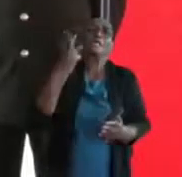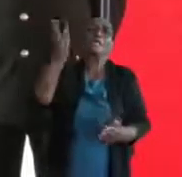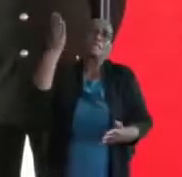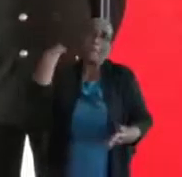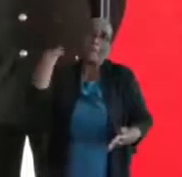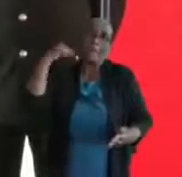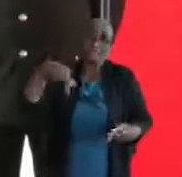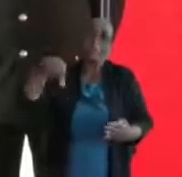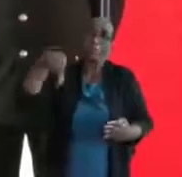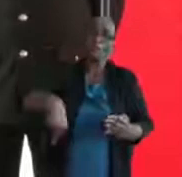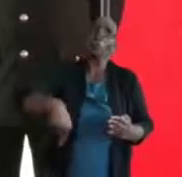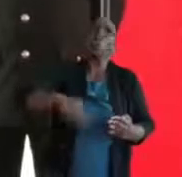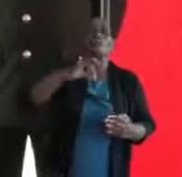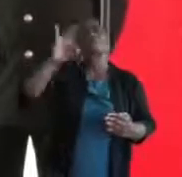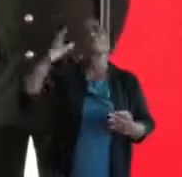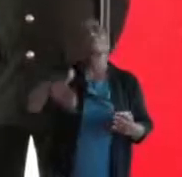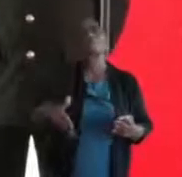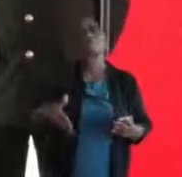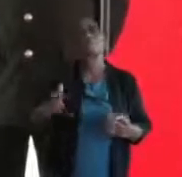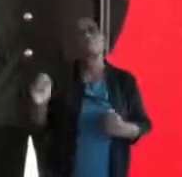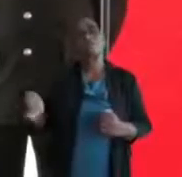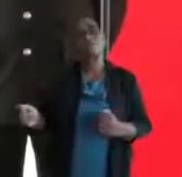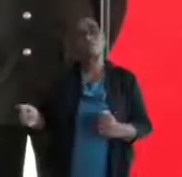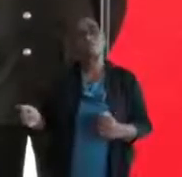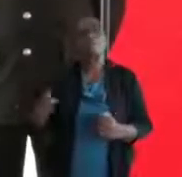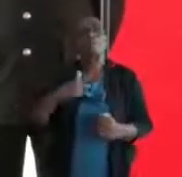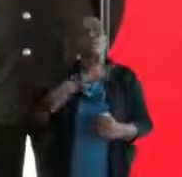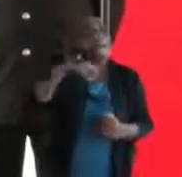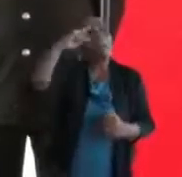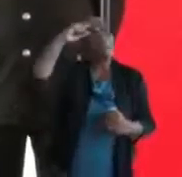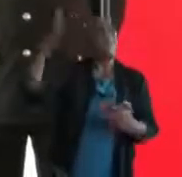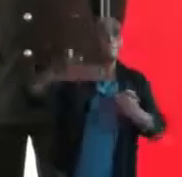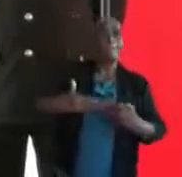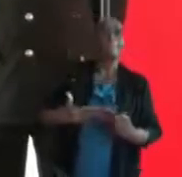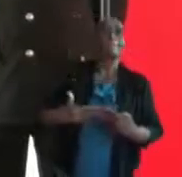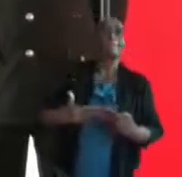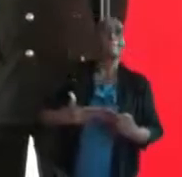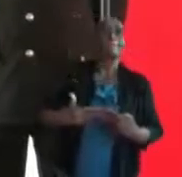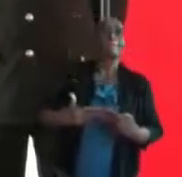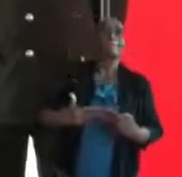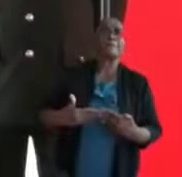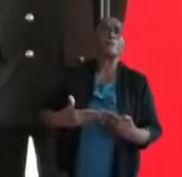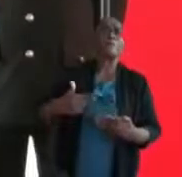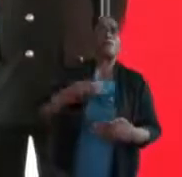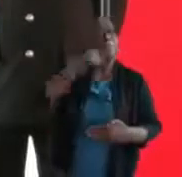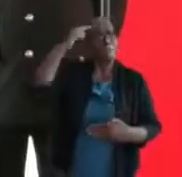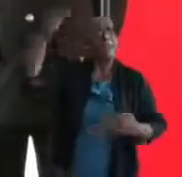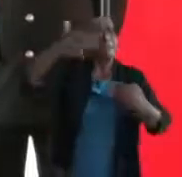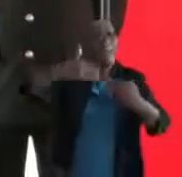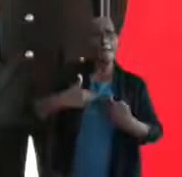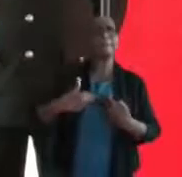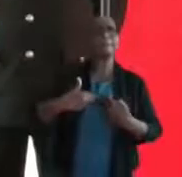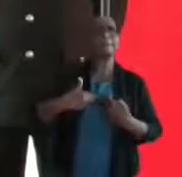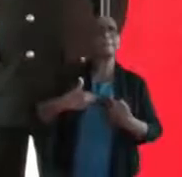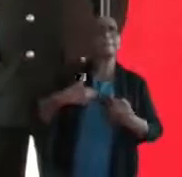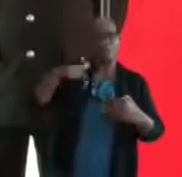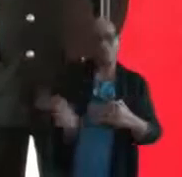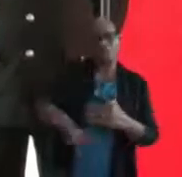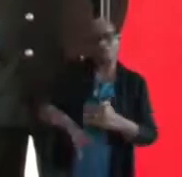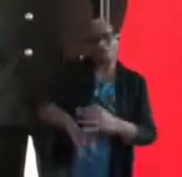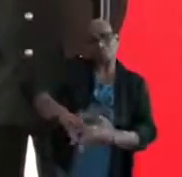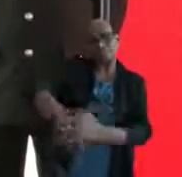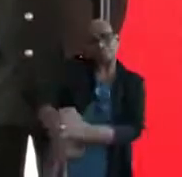geleden meneer voorzitter van dat we een plan hebben waterplan dat ons uit de crisis